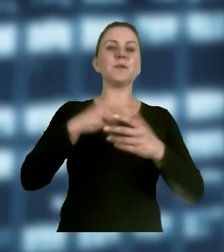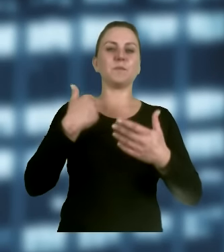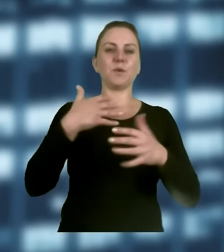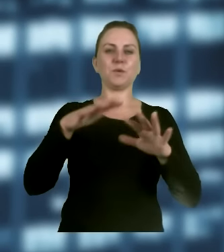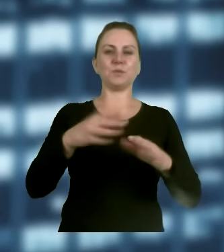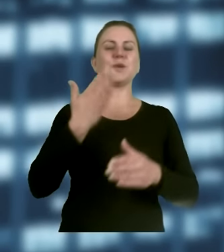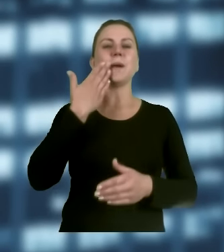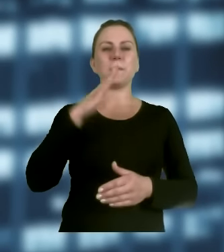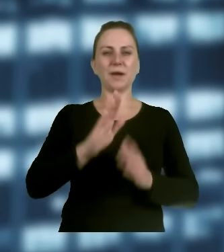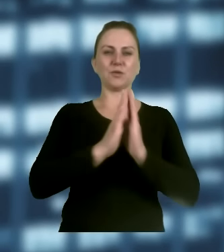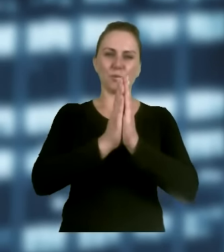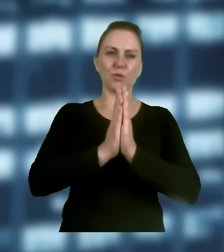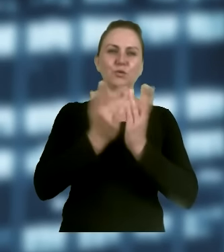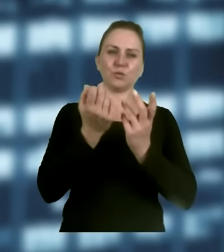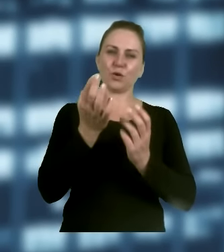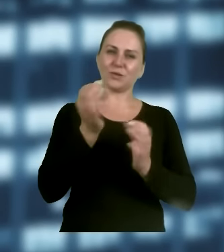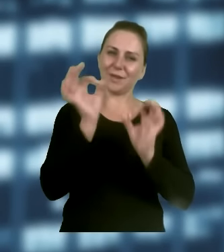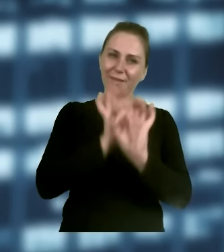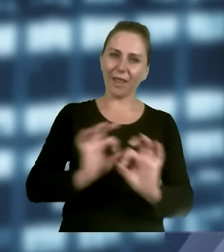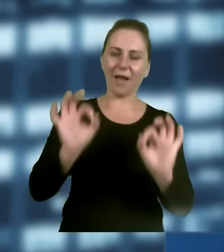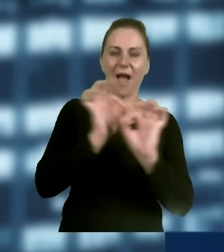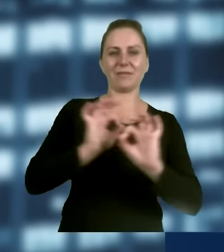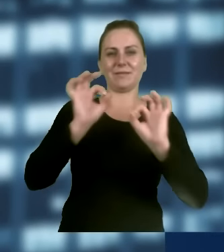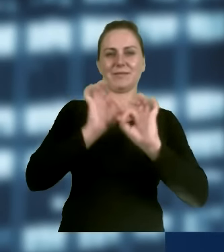żeby tak lżej troszkę, naprawdę.